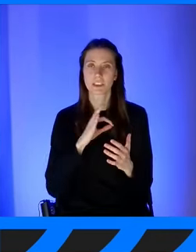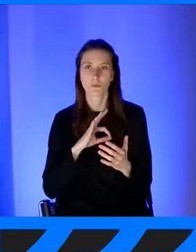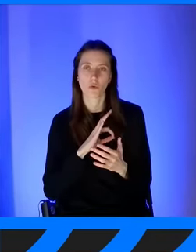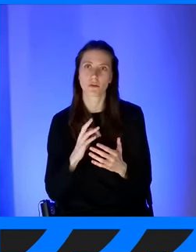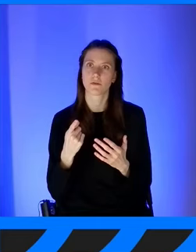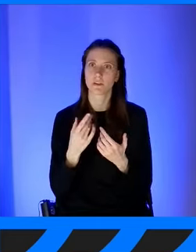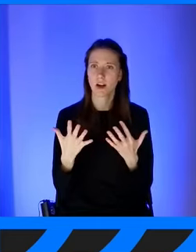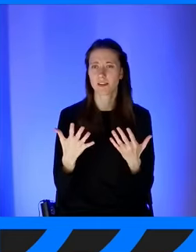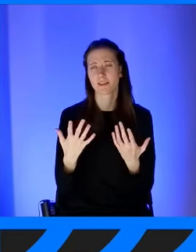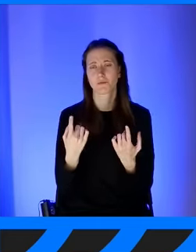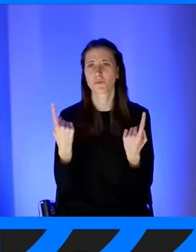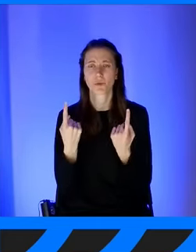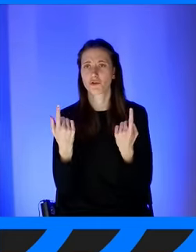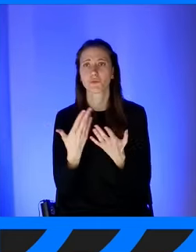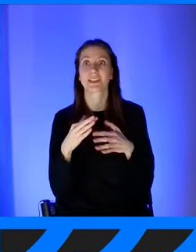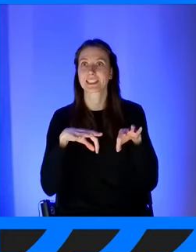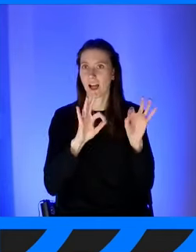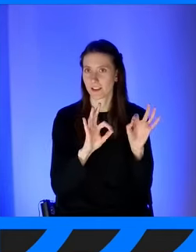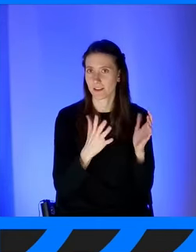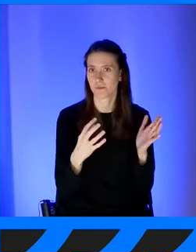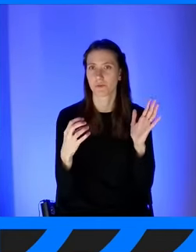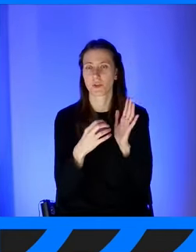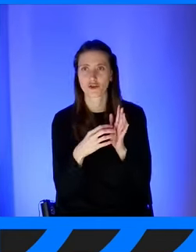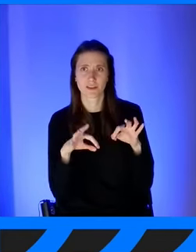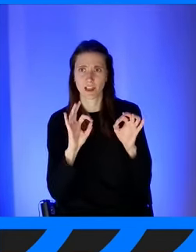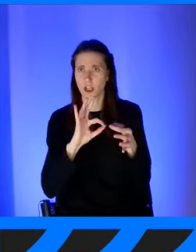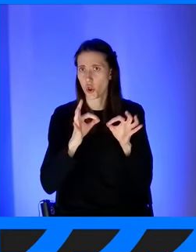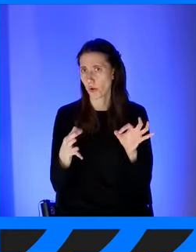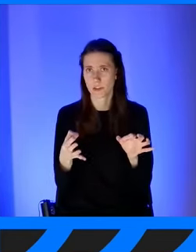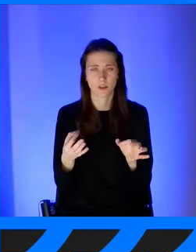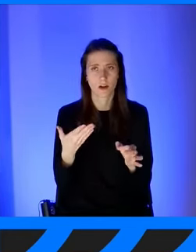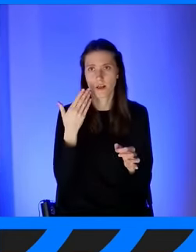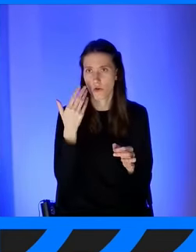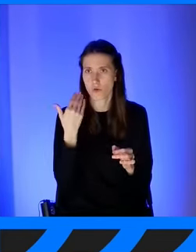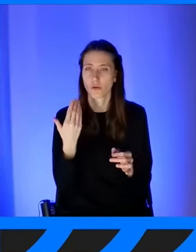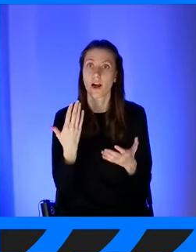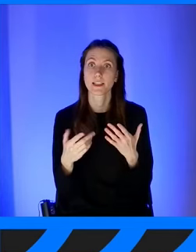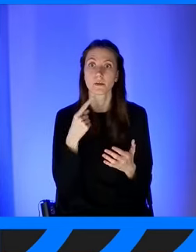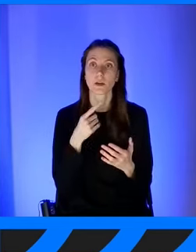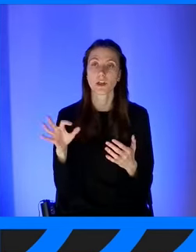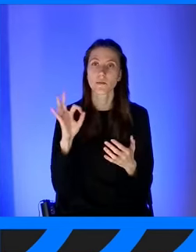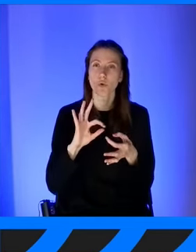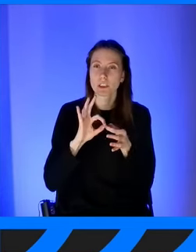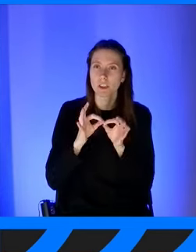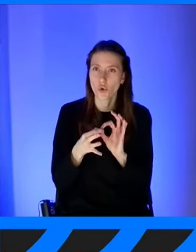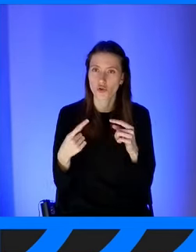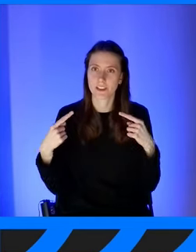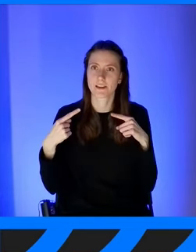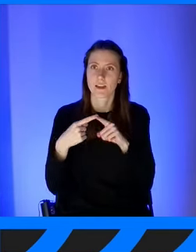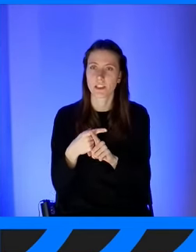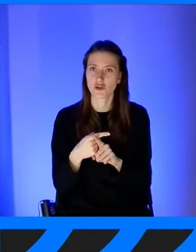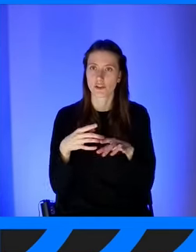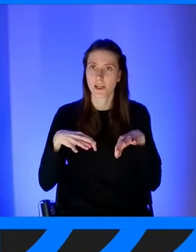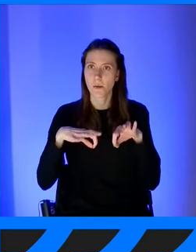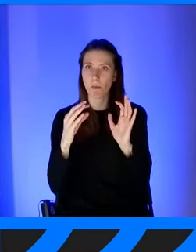там например там мы берём сайт Да с не очень сложной логикой но когда мы говорим о сложных технологических продуктах которые